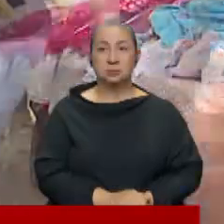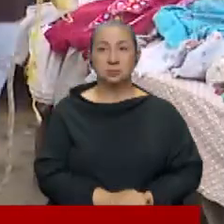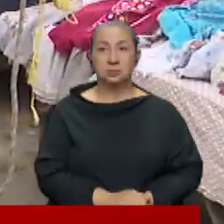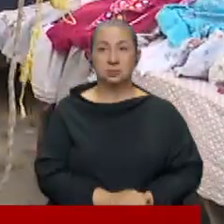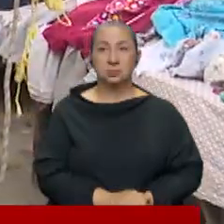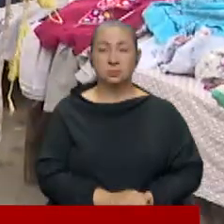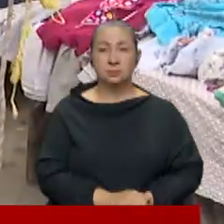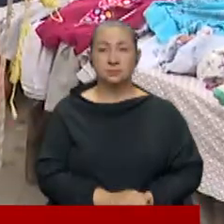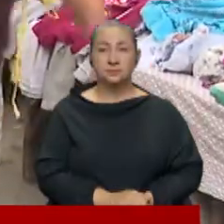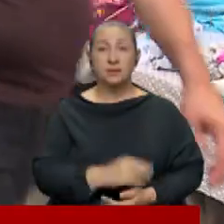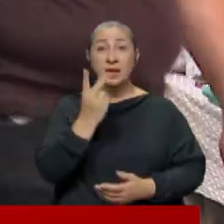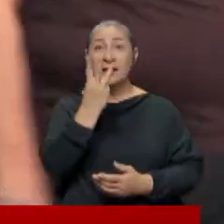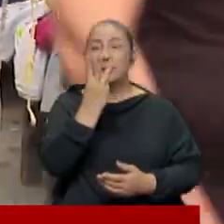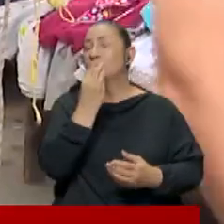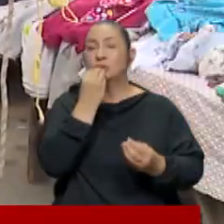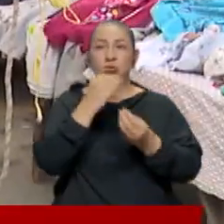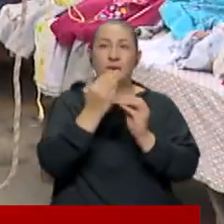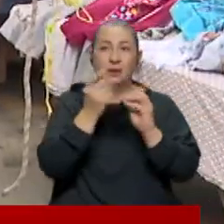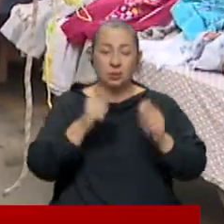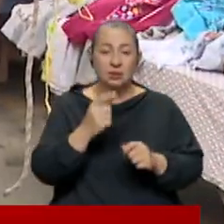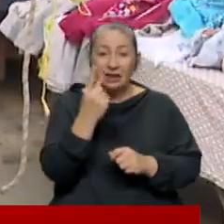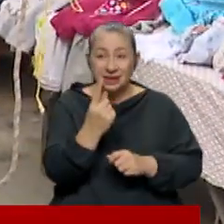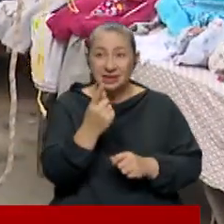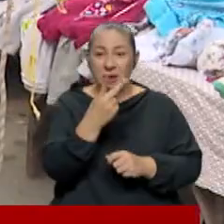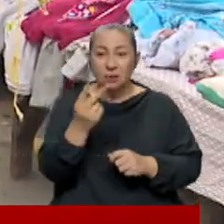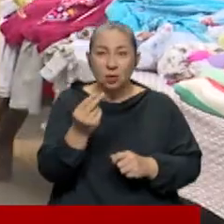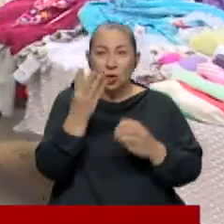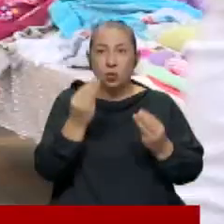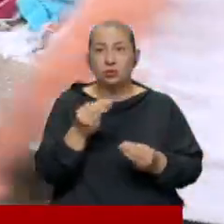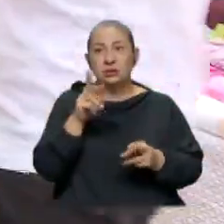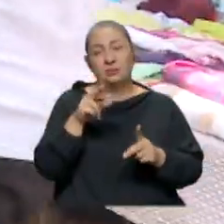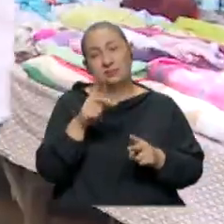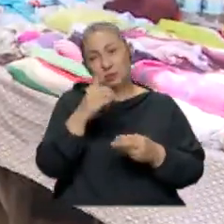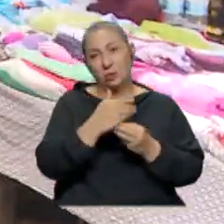değil yani. Her yemekte 2 tane 3 tane soğan gidiyor. Tanesi her 2 milyona gelmiş olur bir tane soğanın.